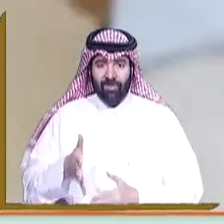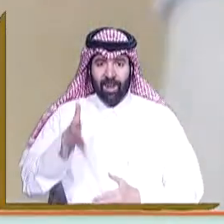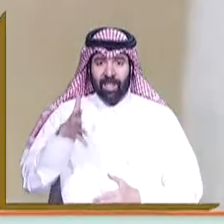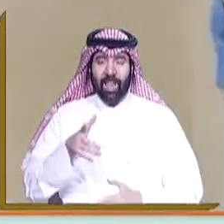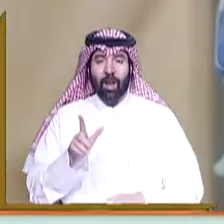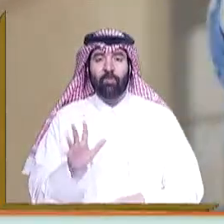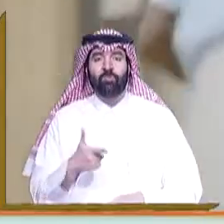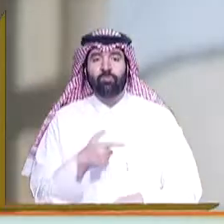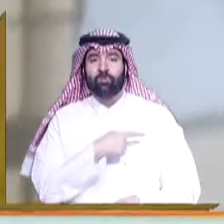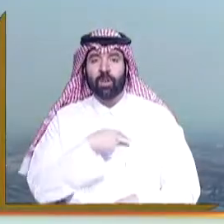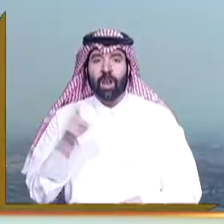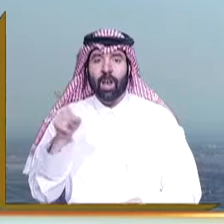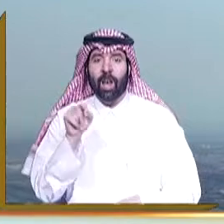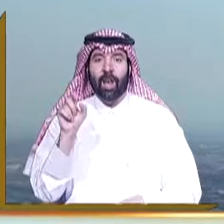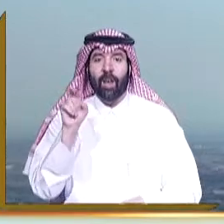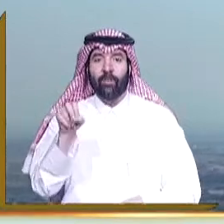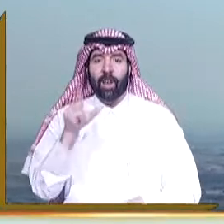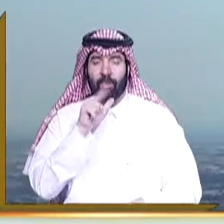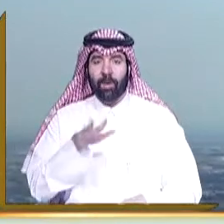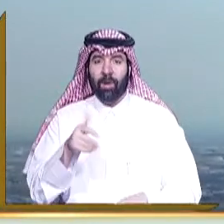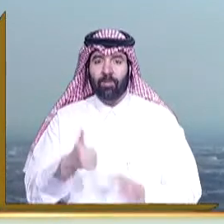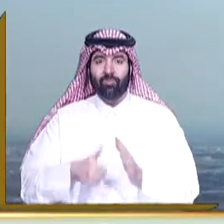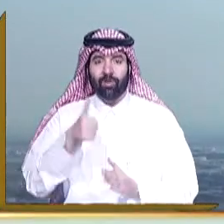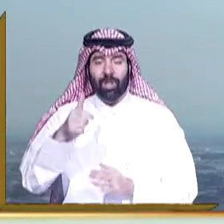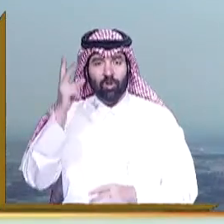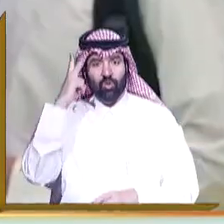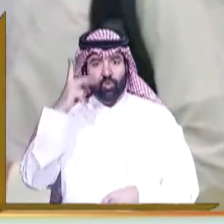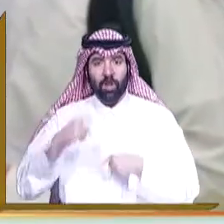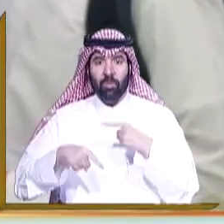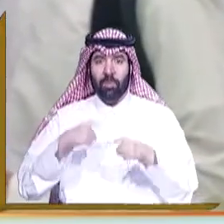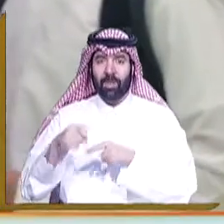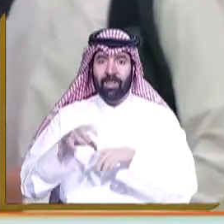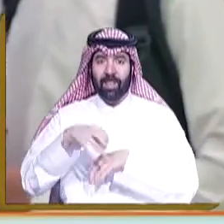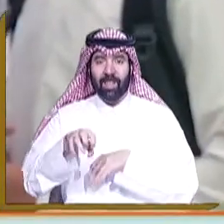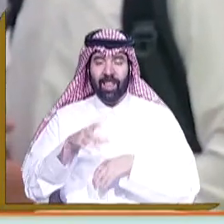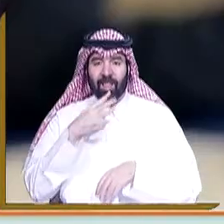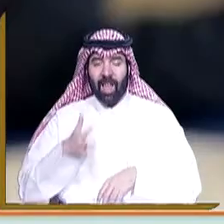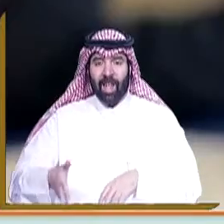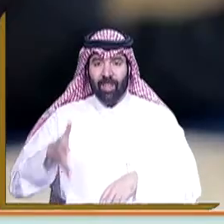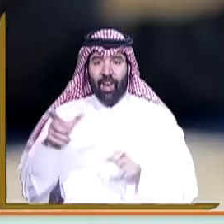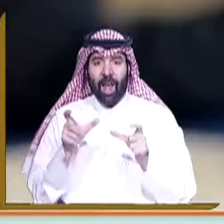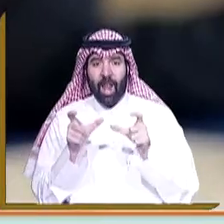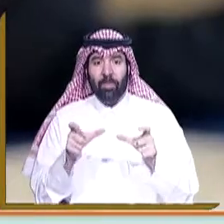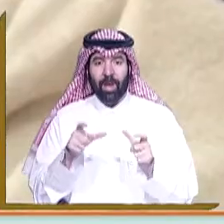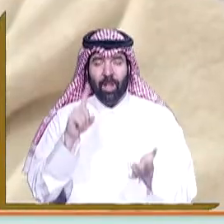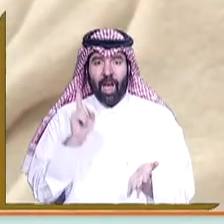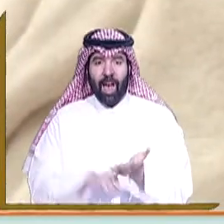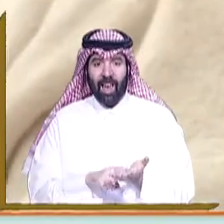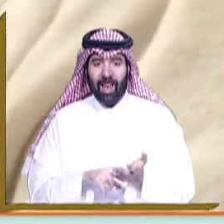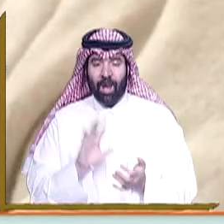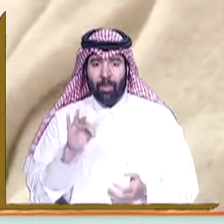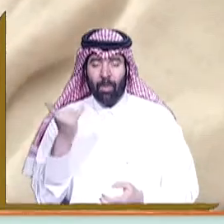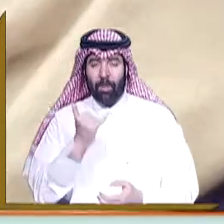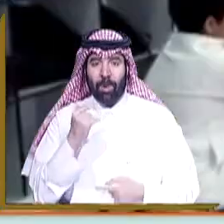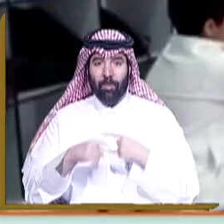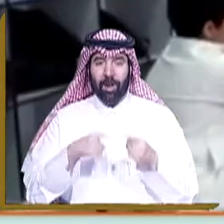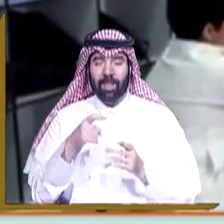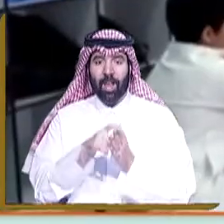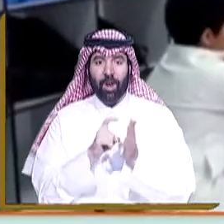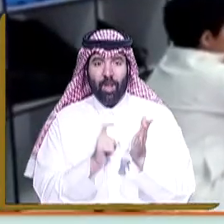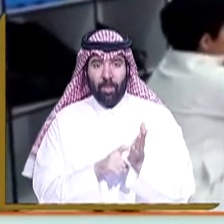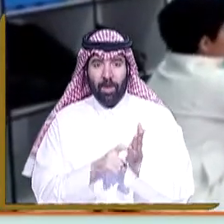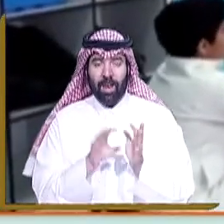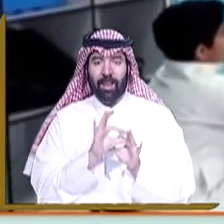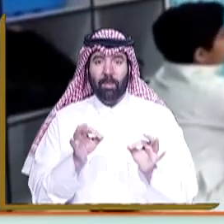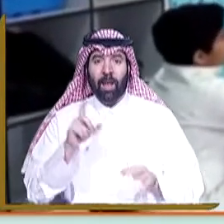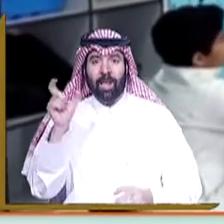وغيرها، إنجازات سعودية رائدة في مجال تعزيز وحماية حقوق الطفل قامت بها ضمن منظومة